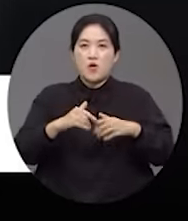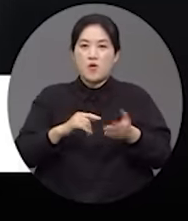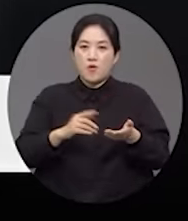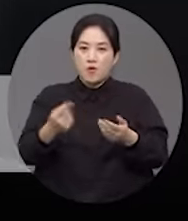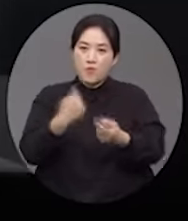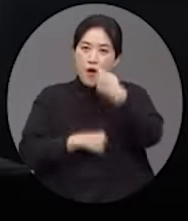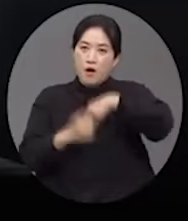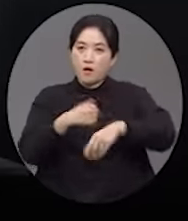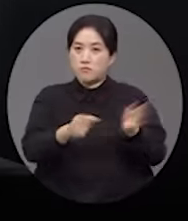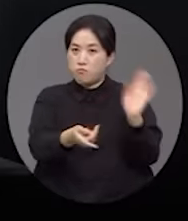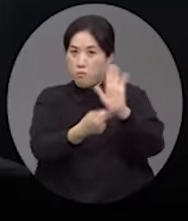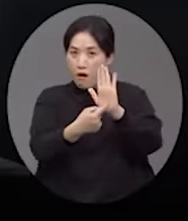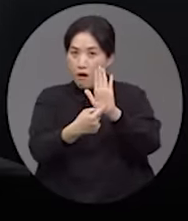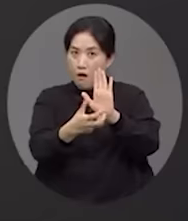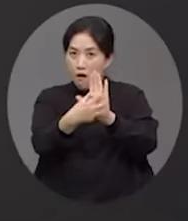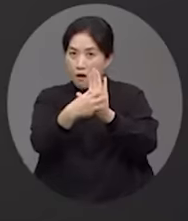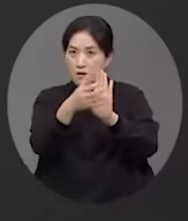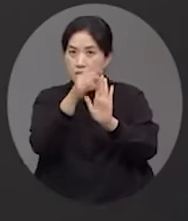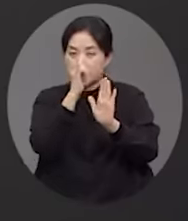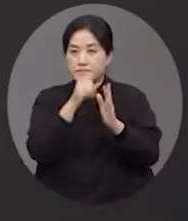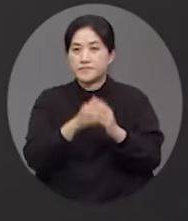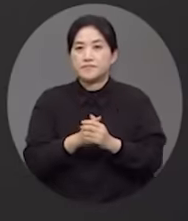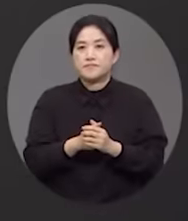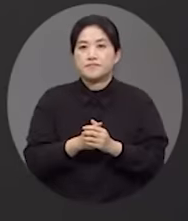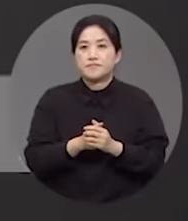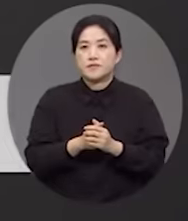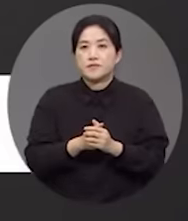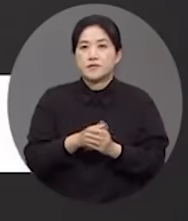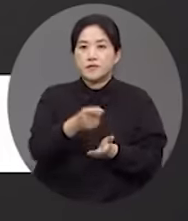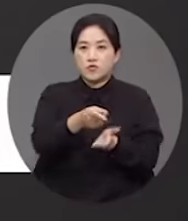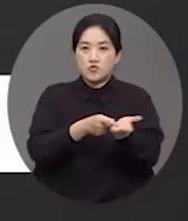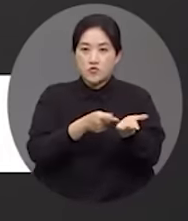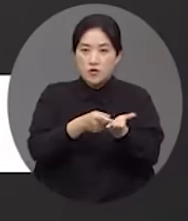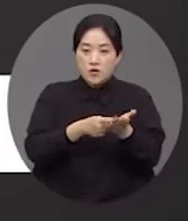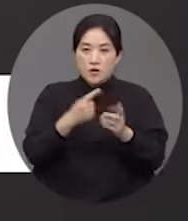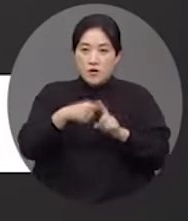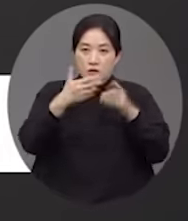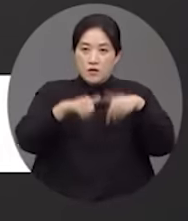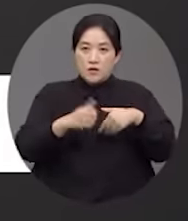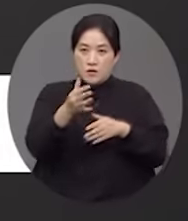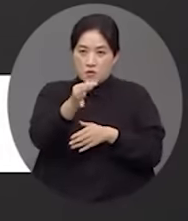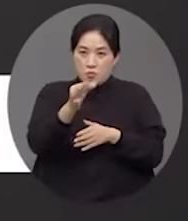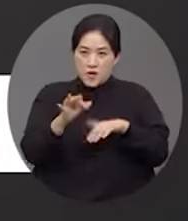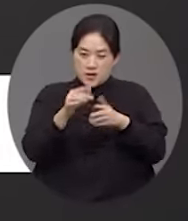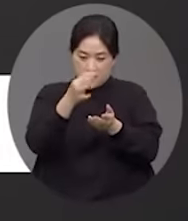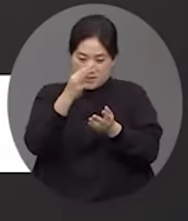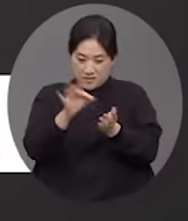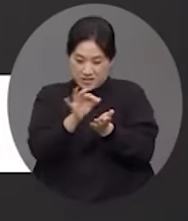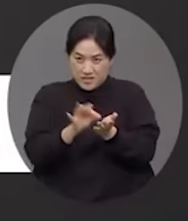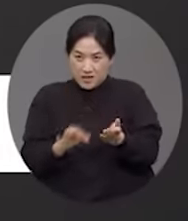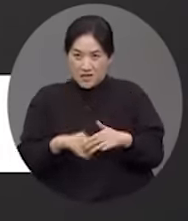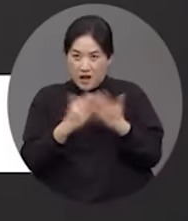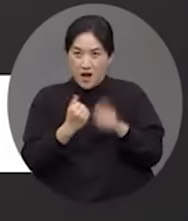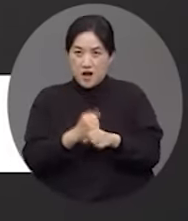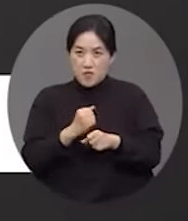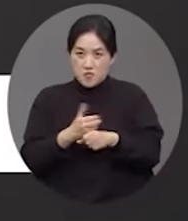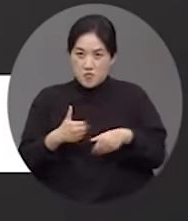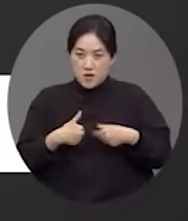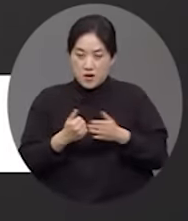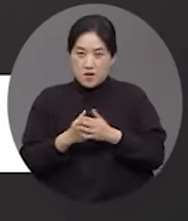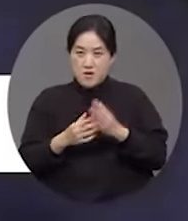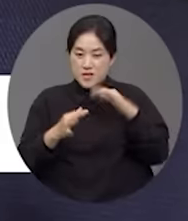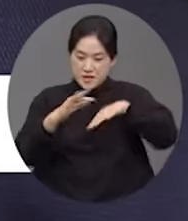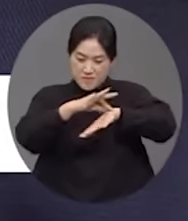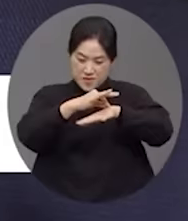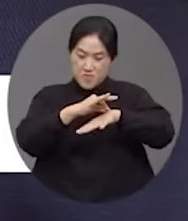채용 공고를 올리기도 했습니다. 수술실 간호사가 봉합을 전부 다 했고 이제 필요에 따라서는 이제 피부를